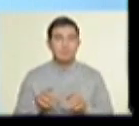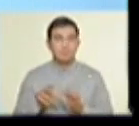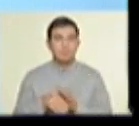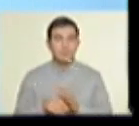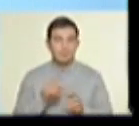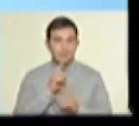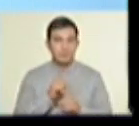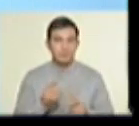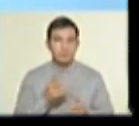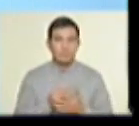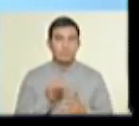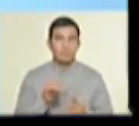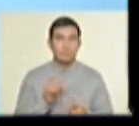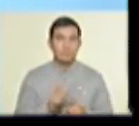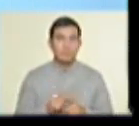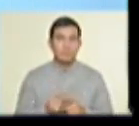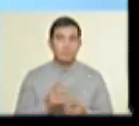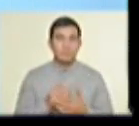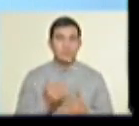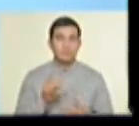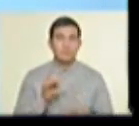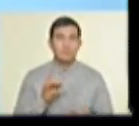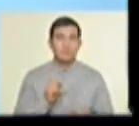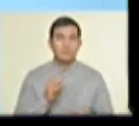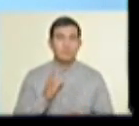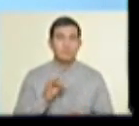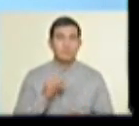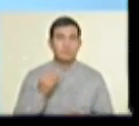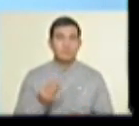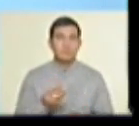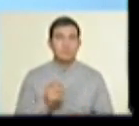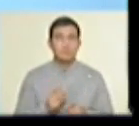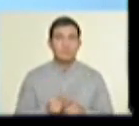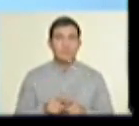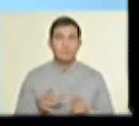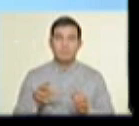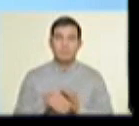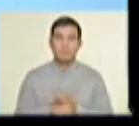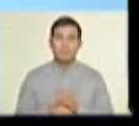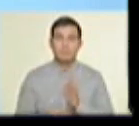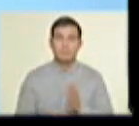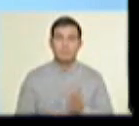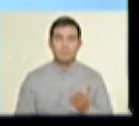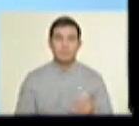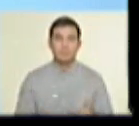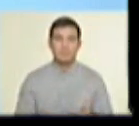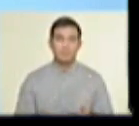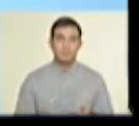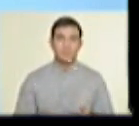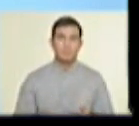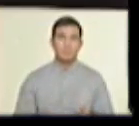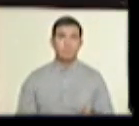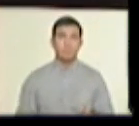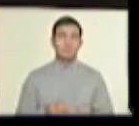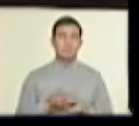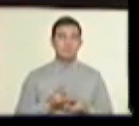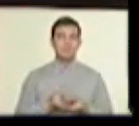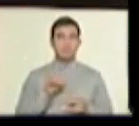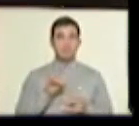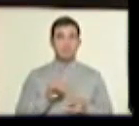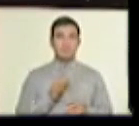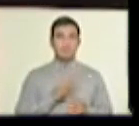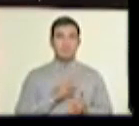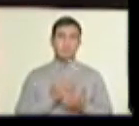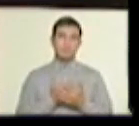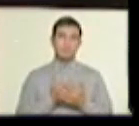hisoblanmaydi. Bu so'zlarimiz ravish so'z turkumiga ko'chgan so'zlar sanaladi. Shuning uchun agarda